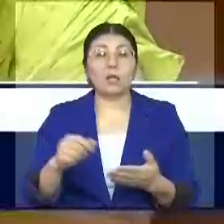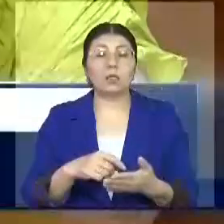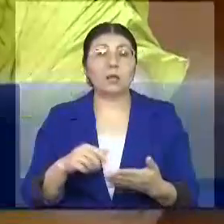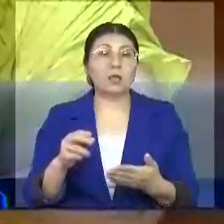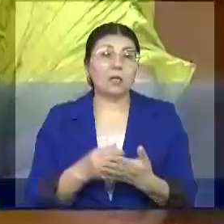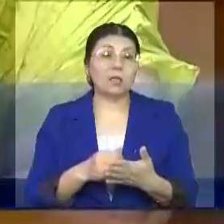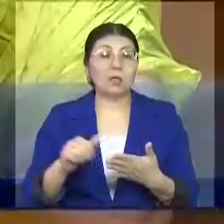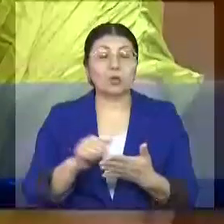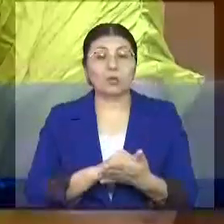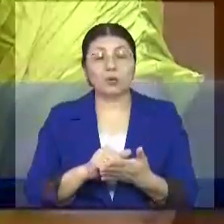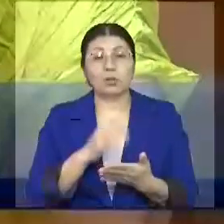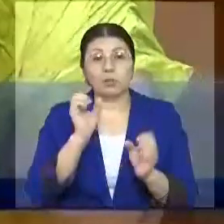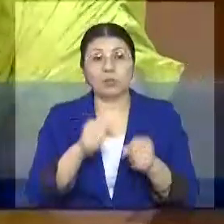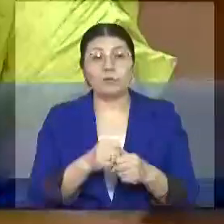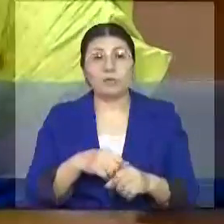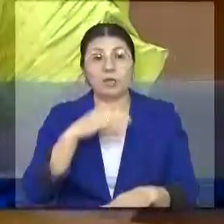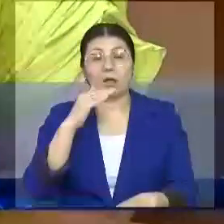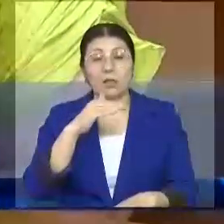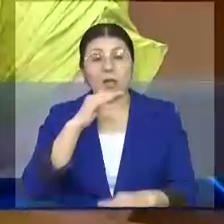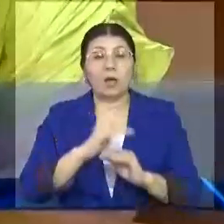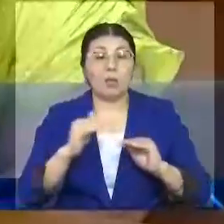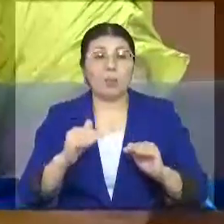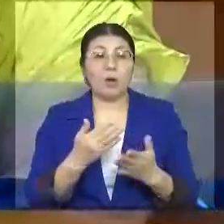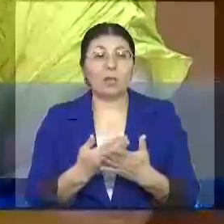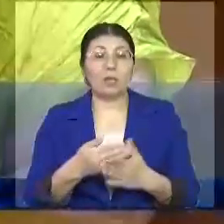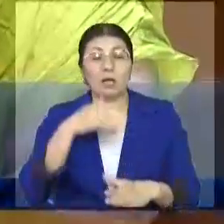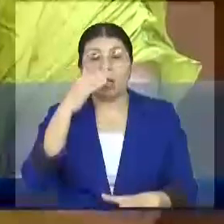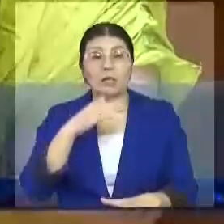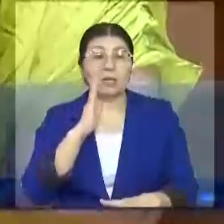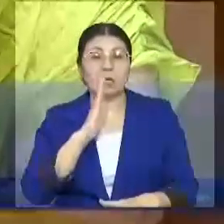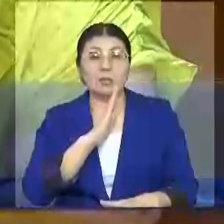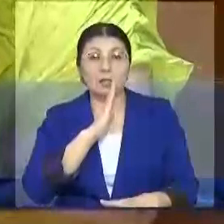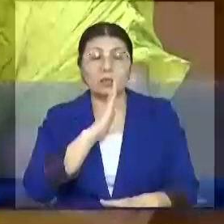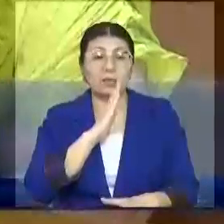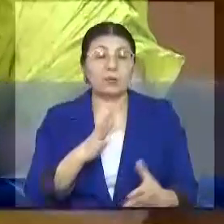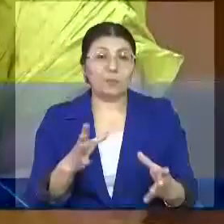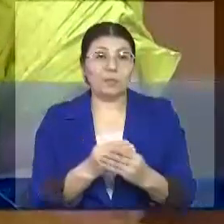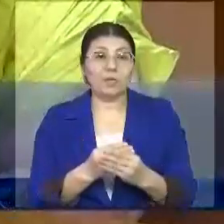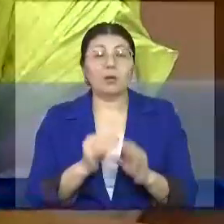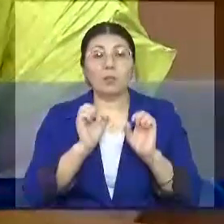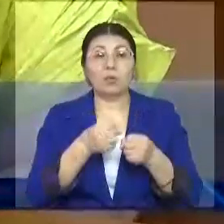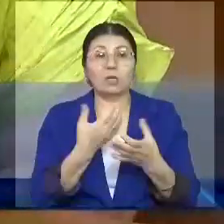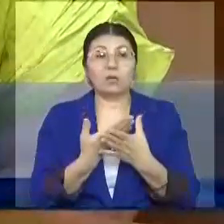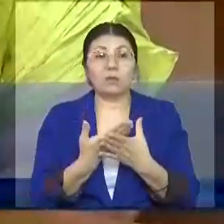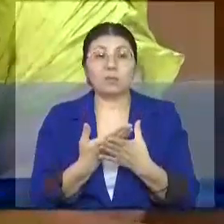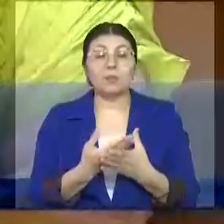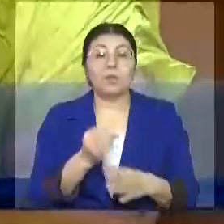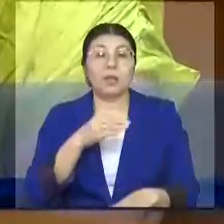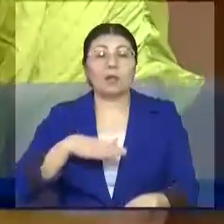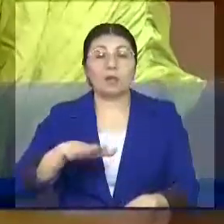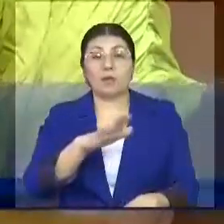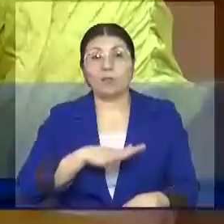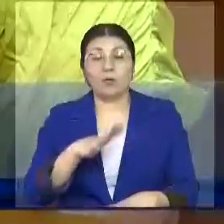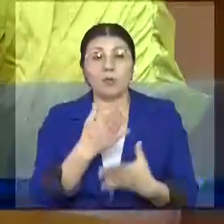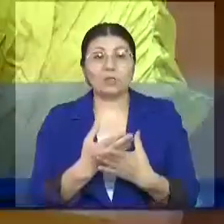тек әкесімен не анасымен саяхаттаса, екінші ата-ананың сенімхаты да қажет емес. Ал Алматы арқылы Еуропа мемлекеттеріне барғыңыз